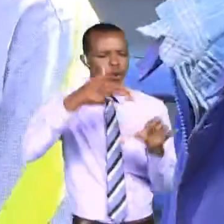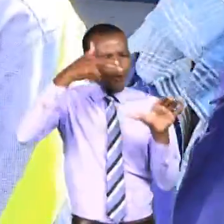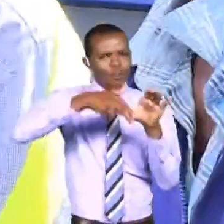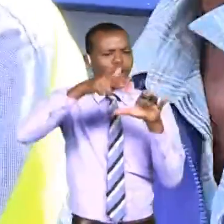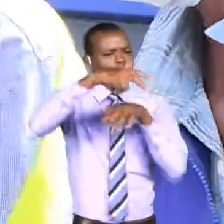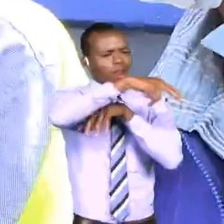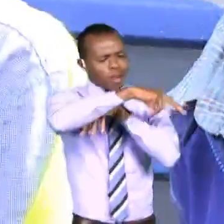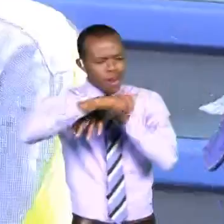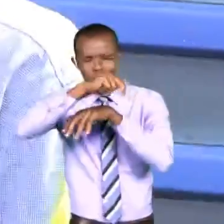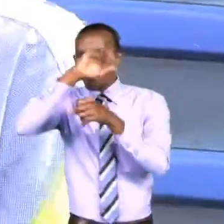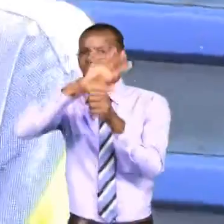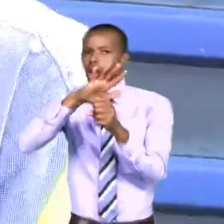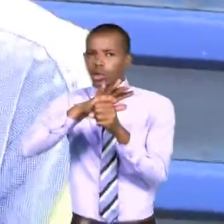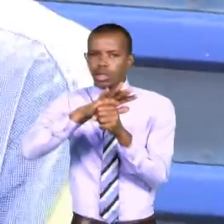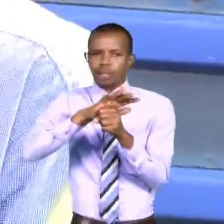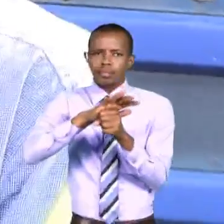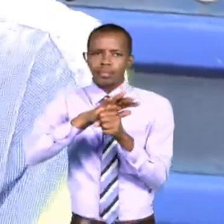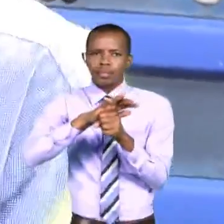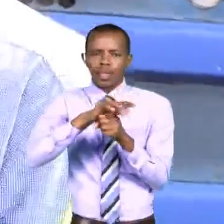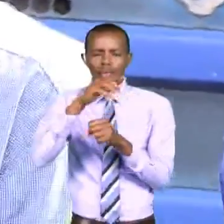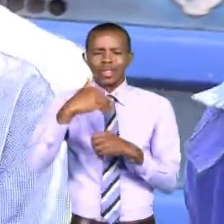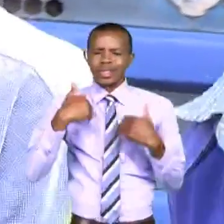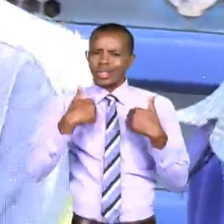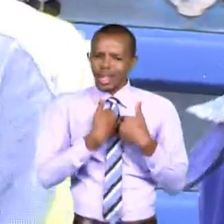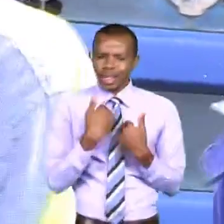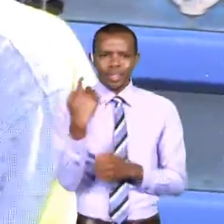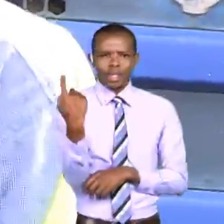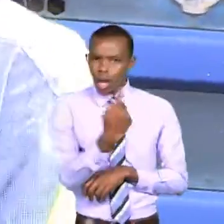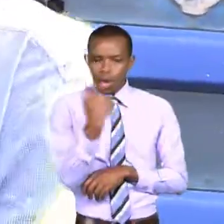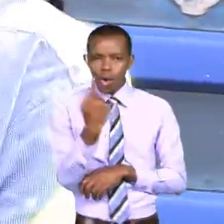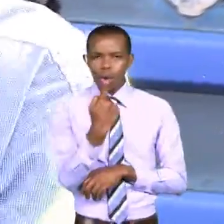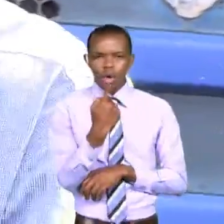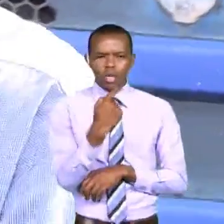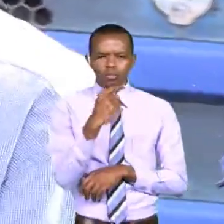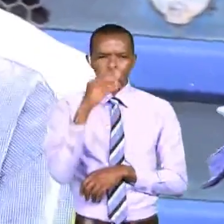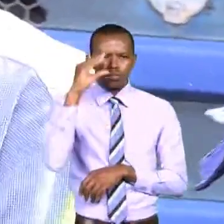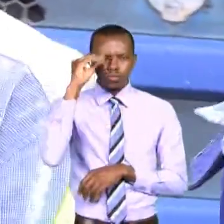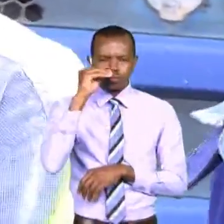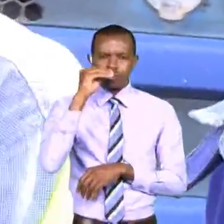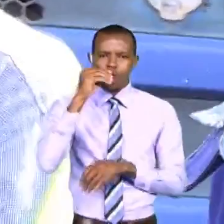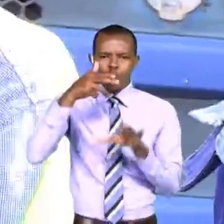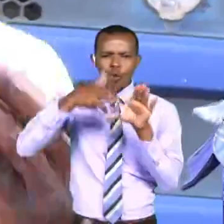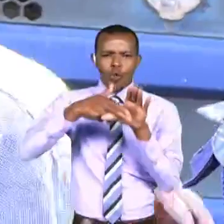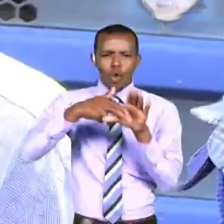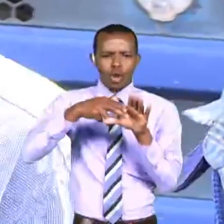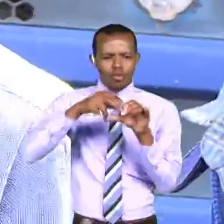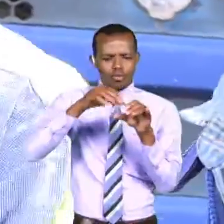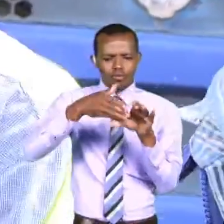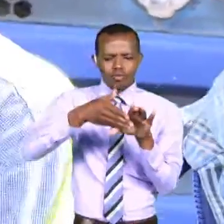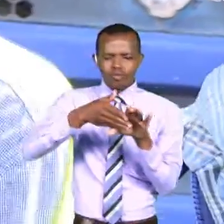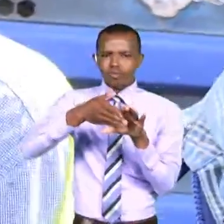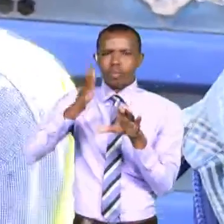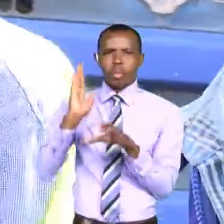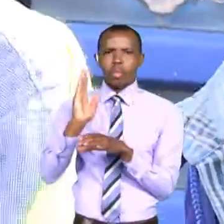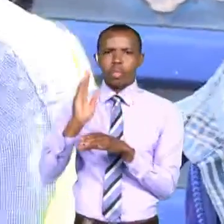unaibiwa. Wewe ukilala sababu uko uchovu na uko peke yako, usinzia kidogo mafuta unatolewa. Naibwa na sana sana matajiri wetu wajui